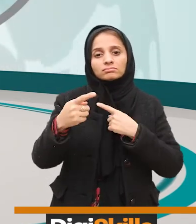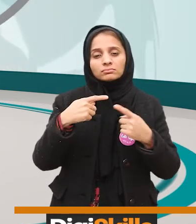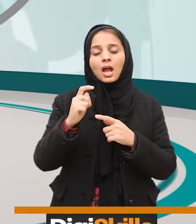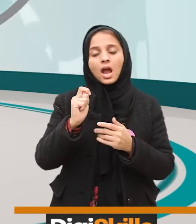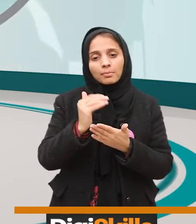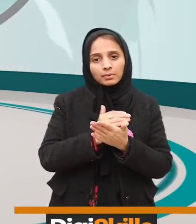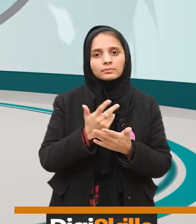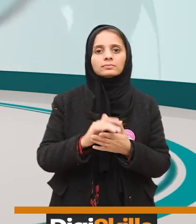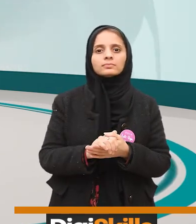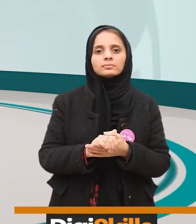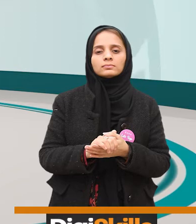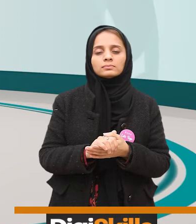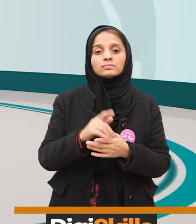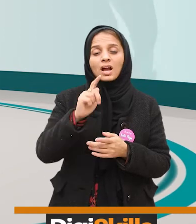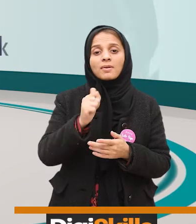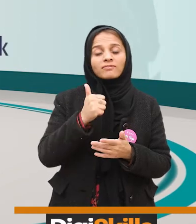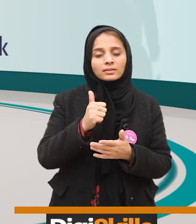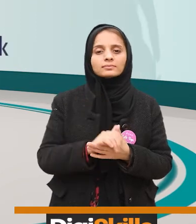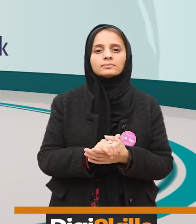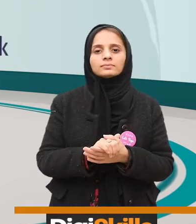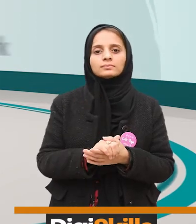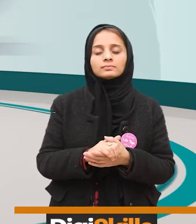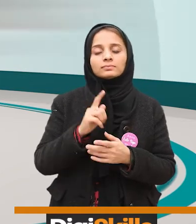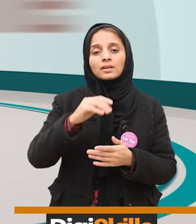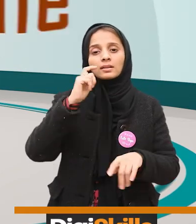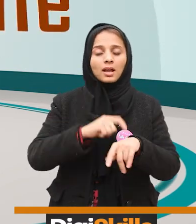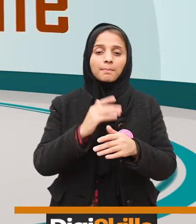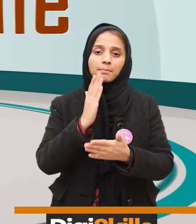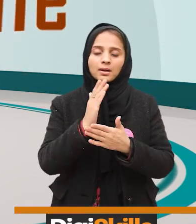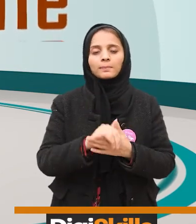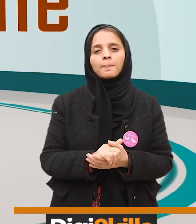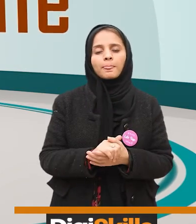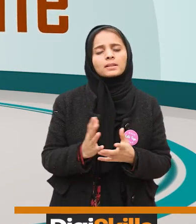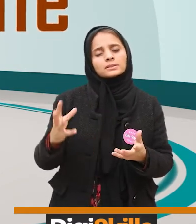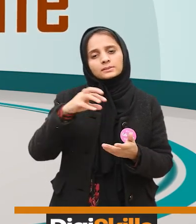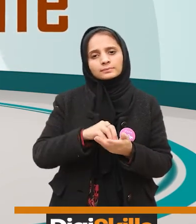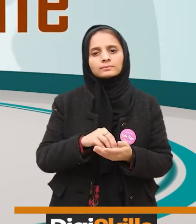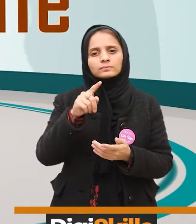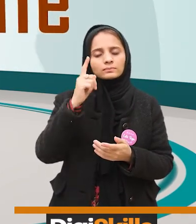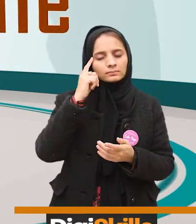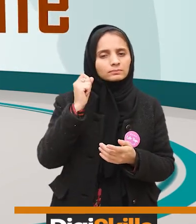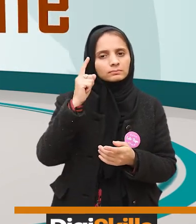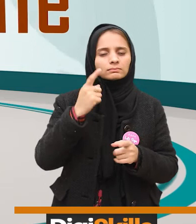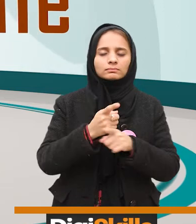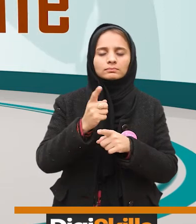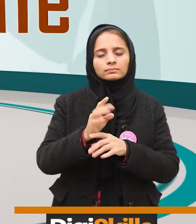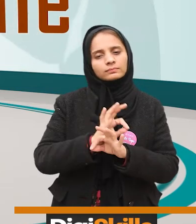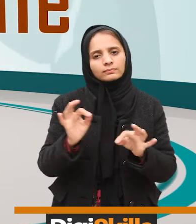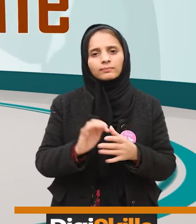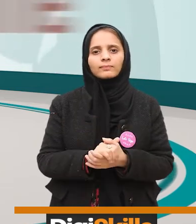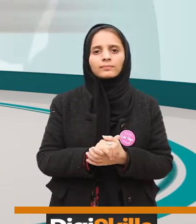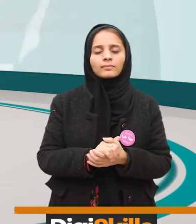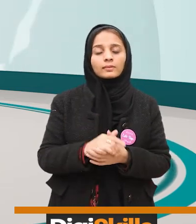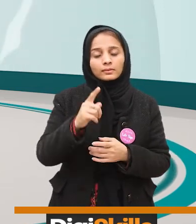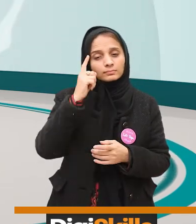یور ورک، یور کوالٹی، یور ڈیڈ لائن، یہ سب چیزیں تو آپ نے ایک دفعہ کنونس کر لیا